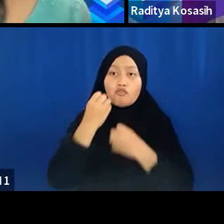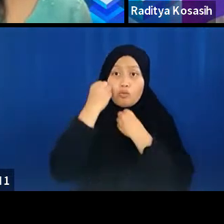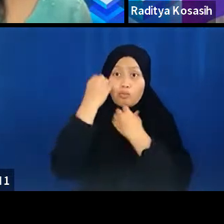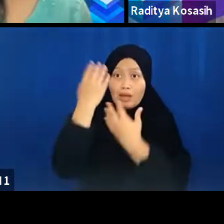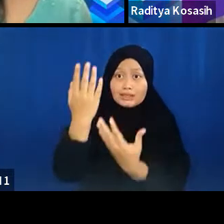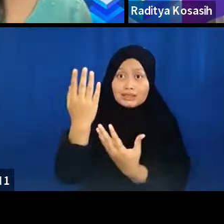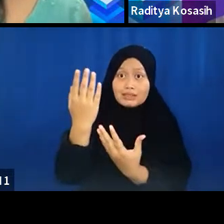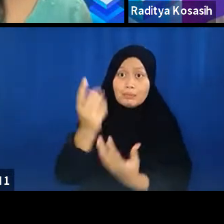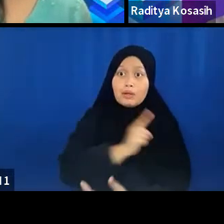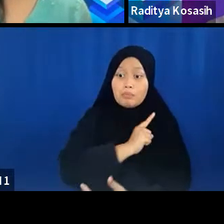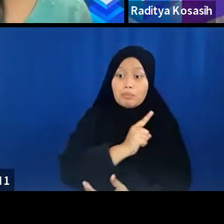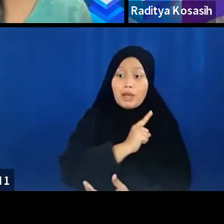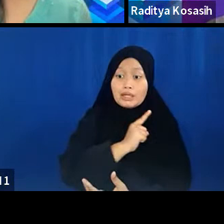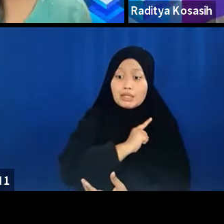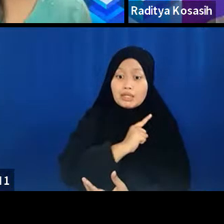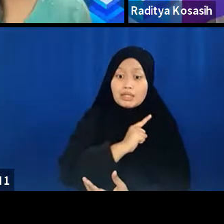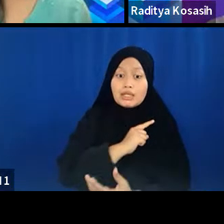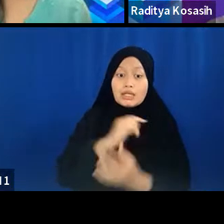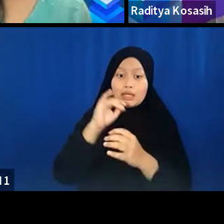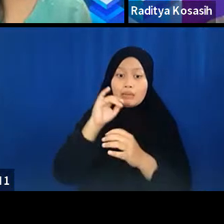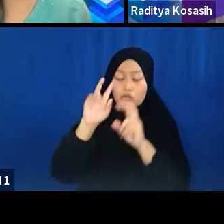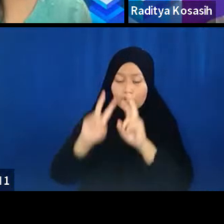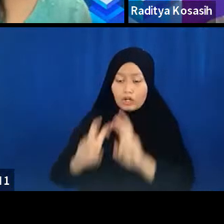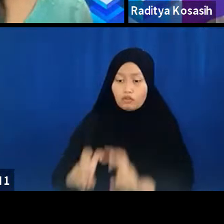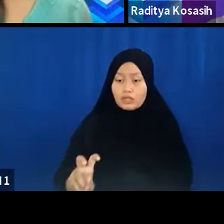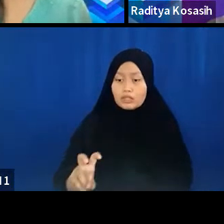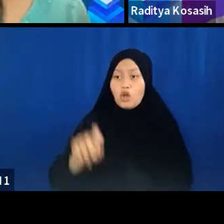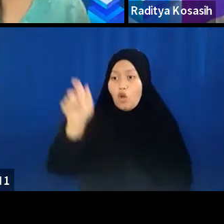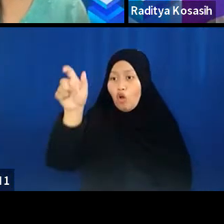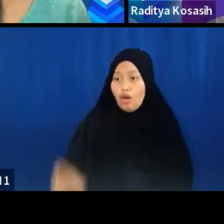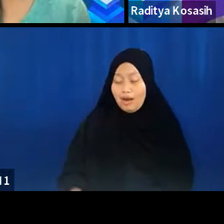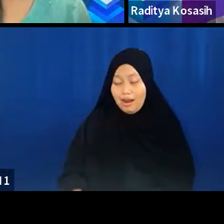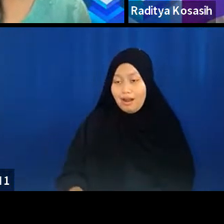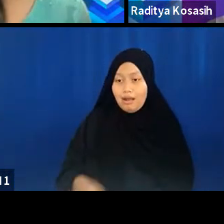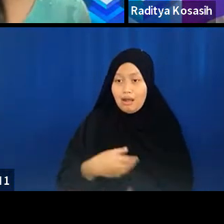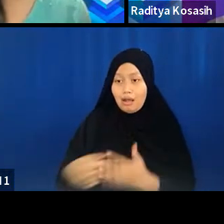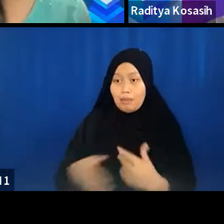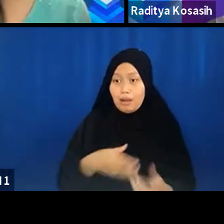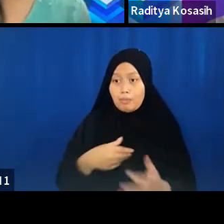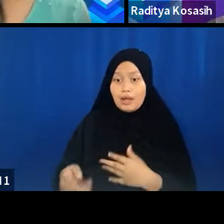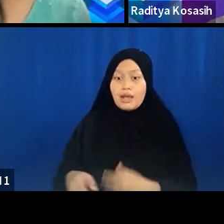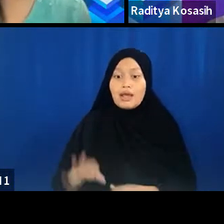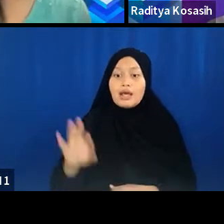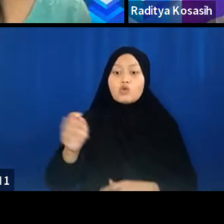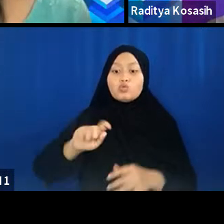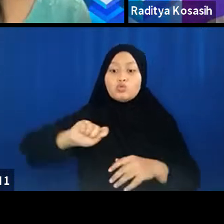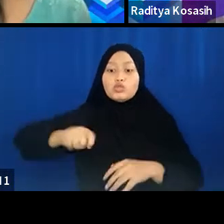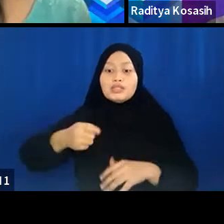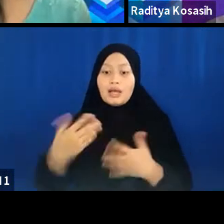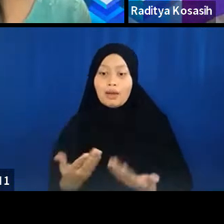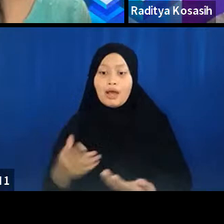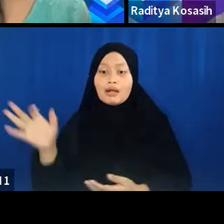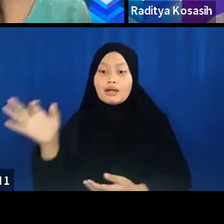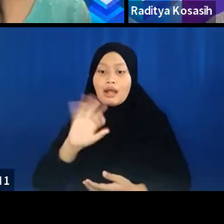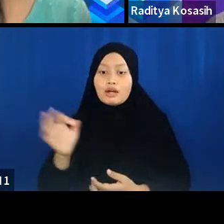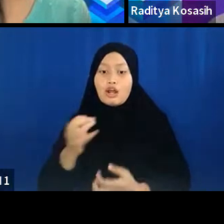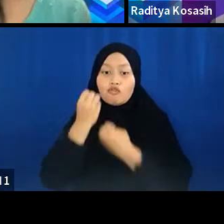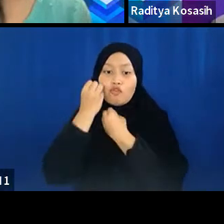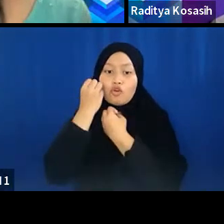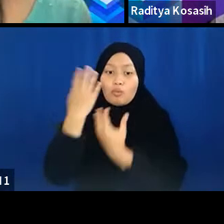digunakan untuk menghargai seseorang dimulai kuncinya tadi ada satupun informasi yang bisa digunakan untuk